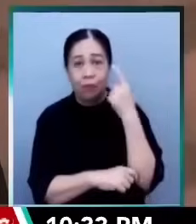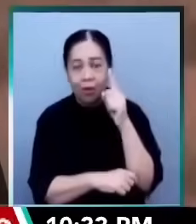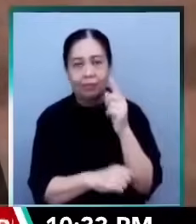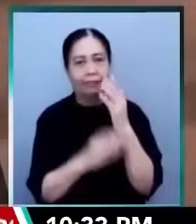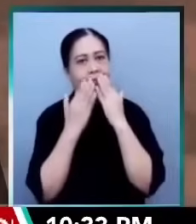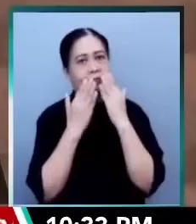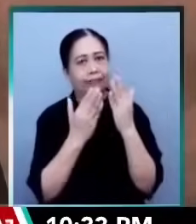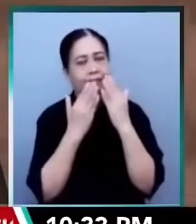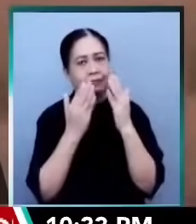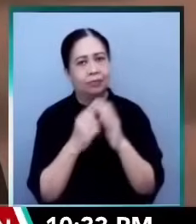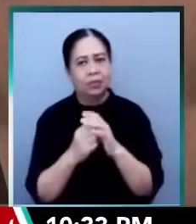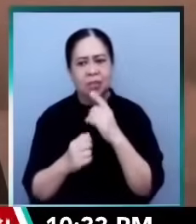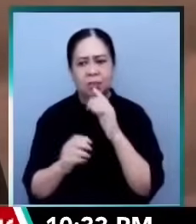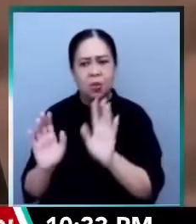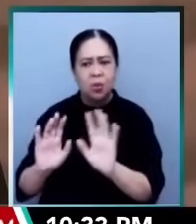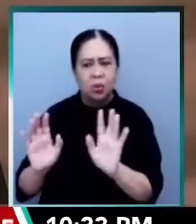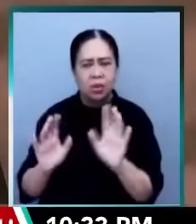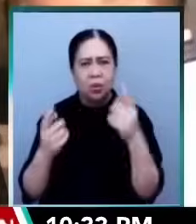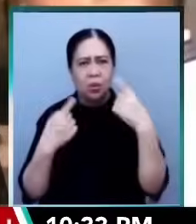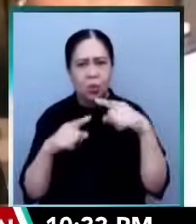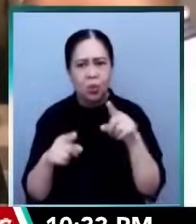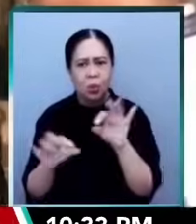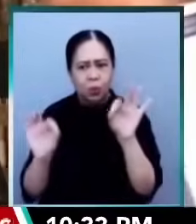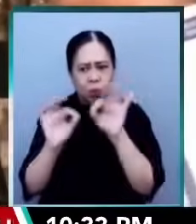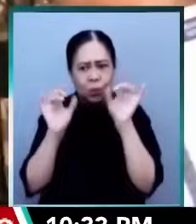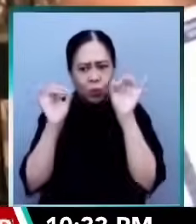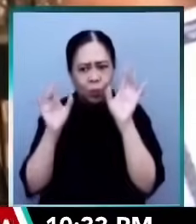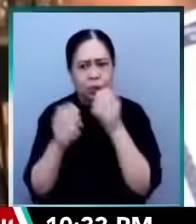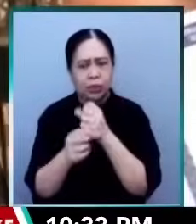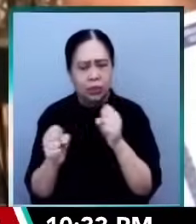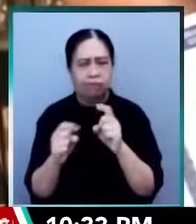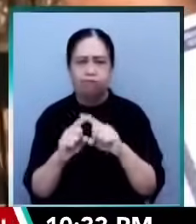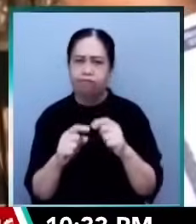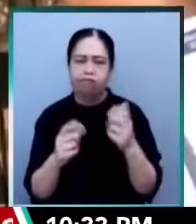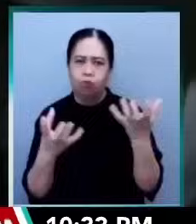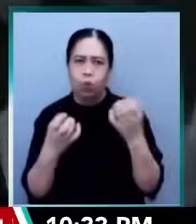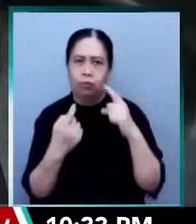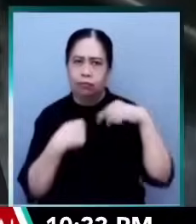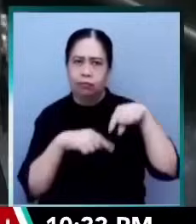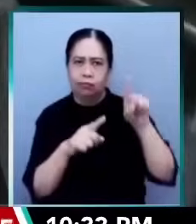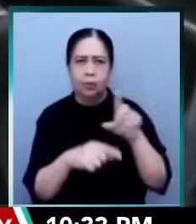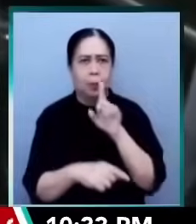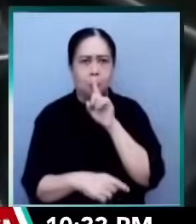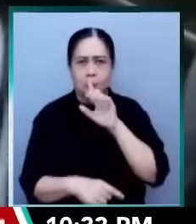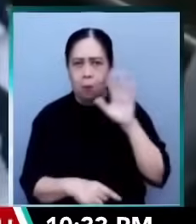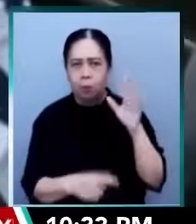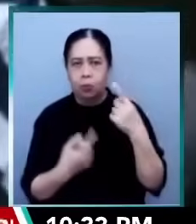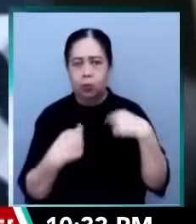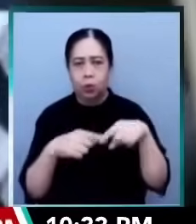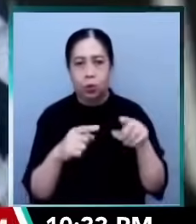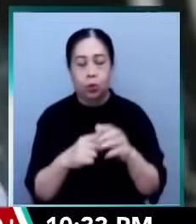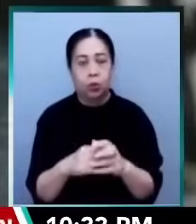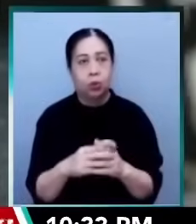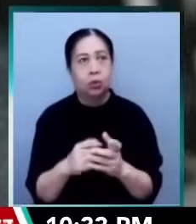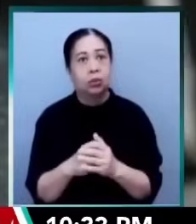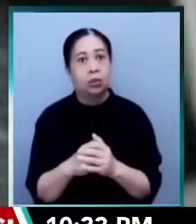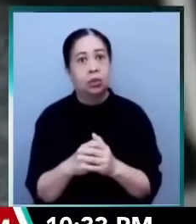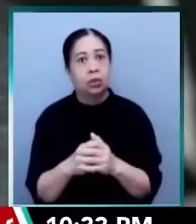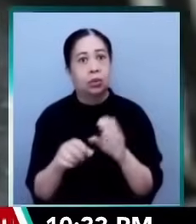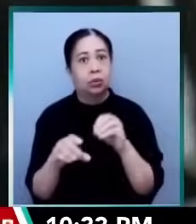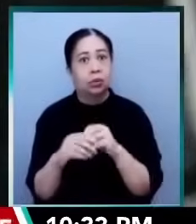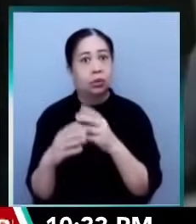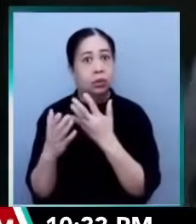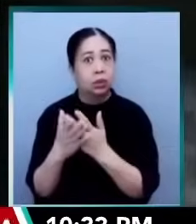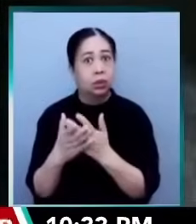huwag pumunta para sa kanyang seguridad, nagpumilit daw siya dahil sa kanyang pangako. Doon sa custodial, sa detention quarters